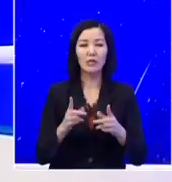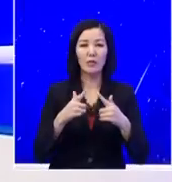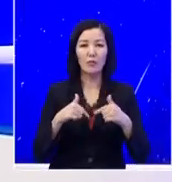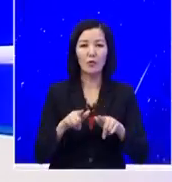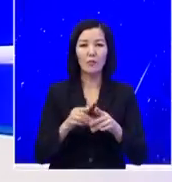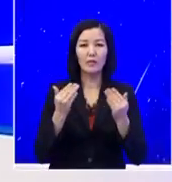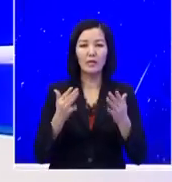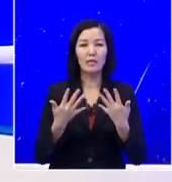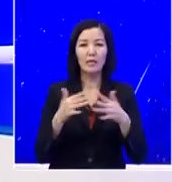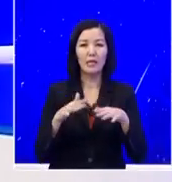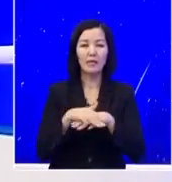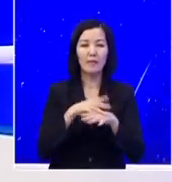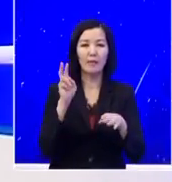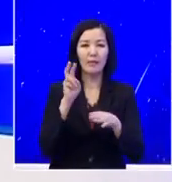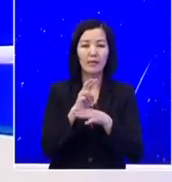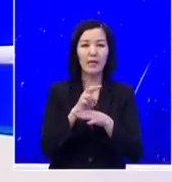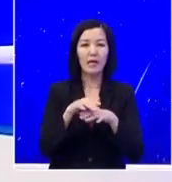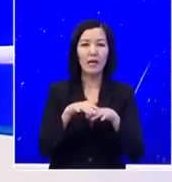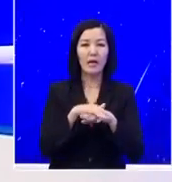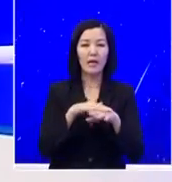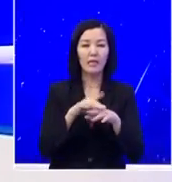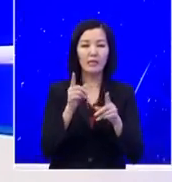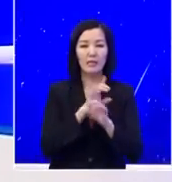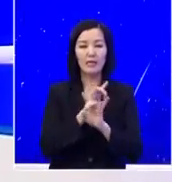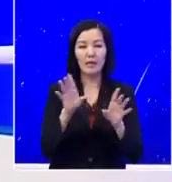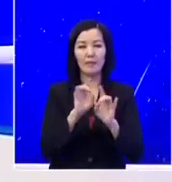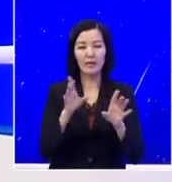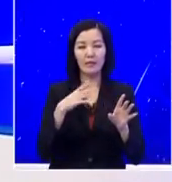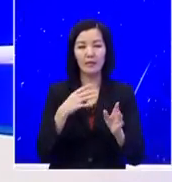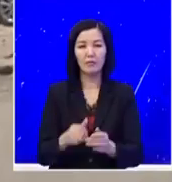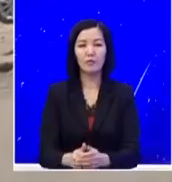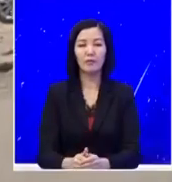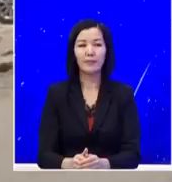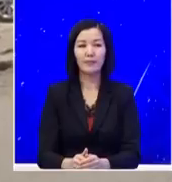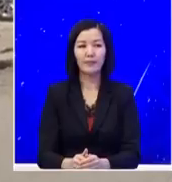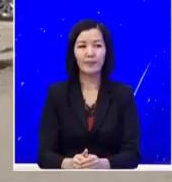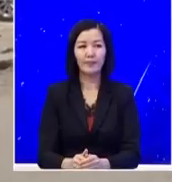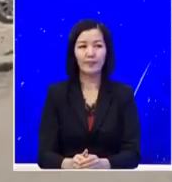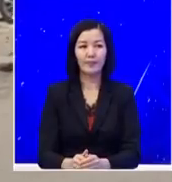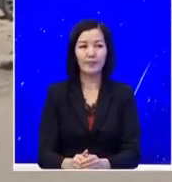бөлімінің мамандары елді мекендерді аралап, халықты ақпараттандырып жүр.